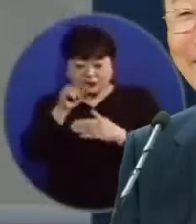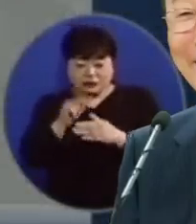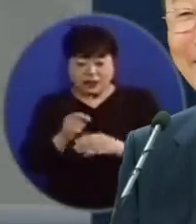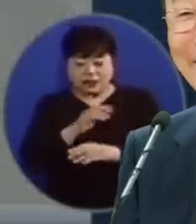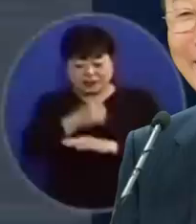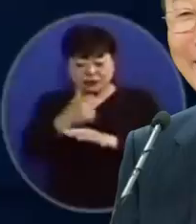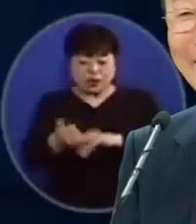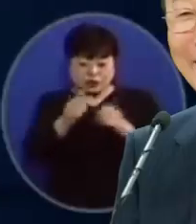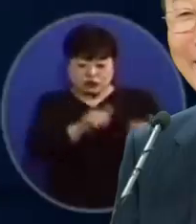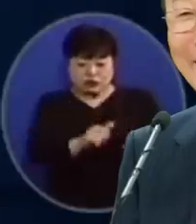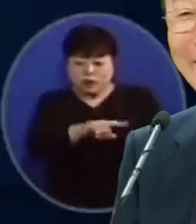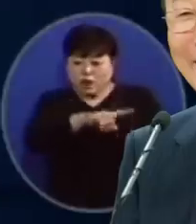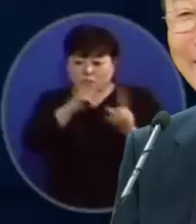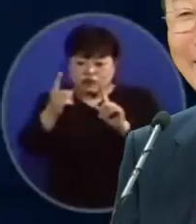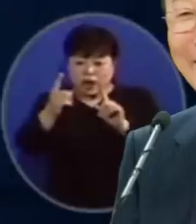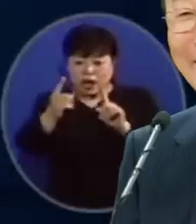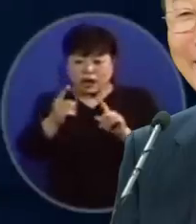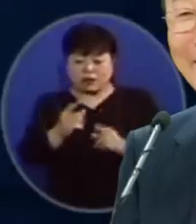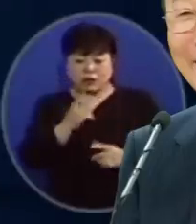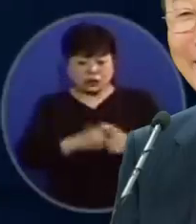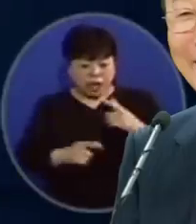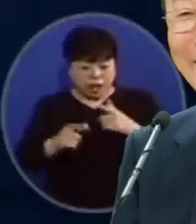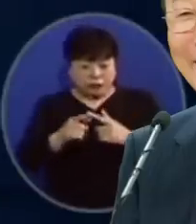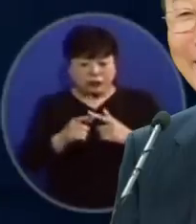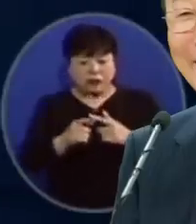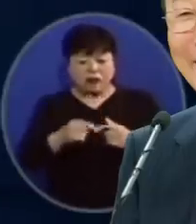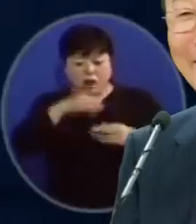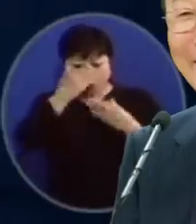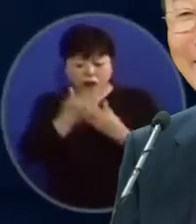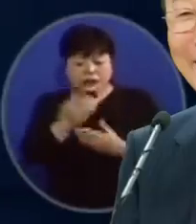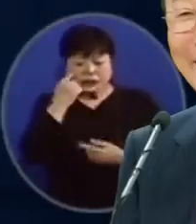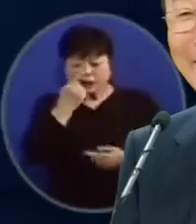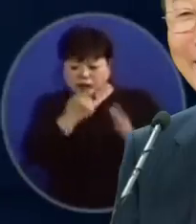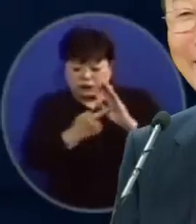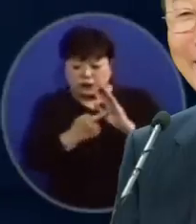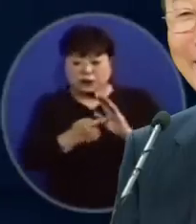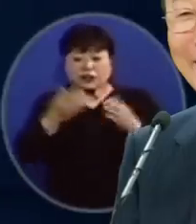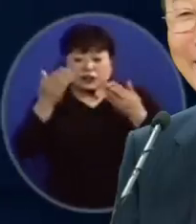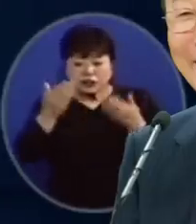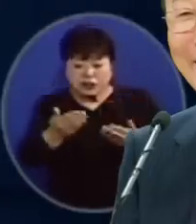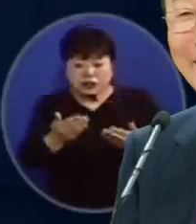죽음과 부활 사건보다 완전히 증명될 수 있는 사건은